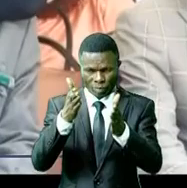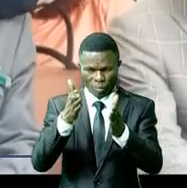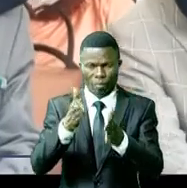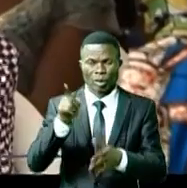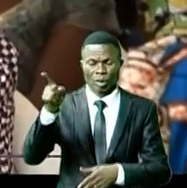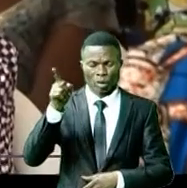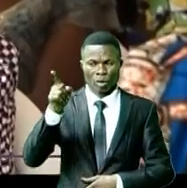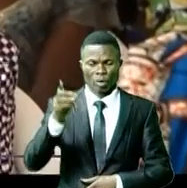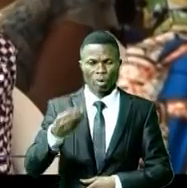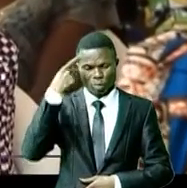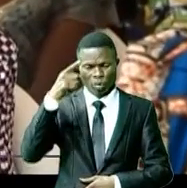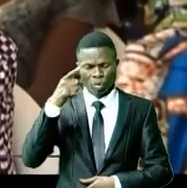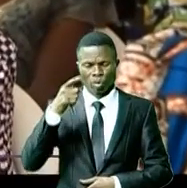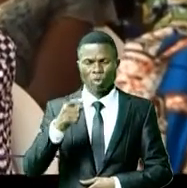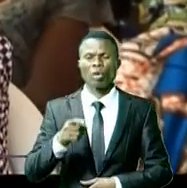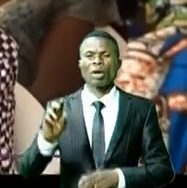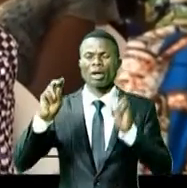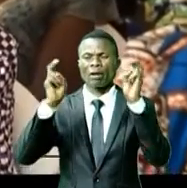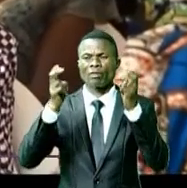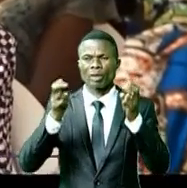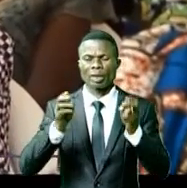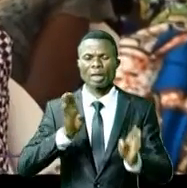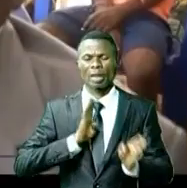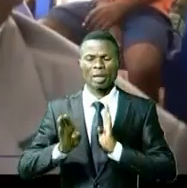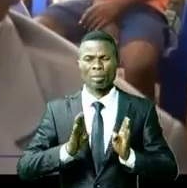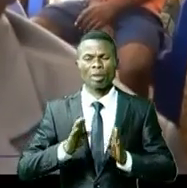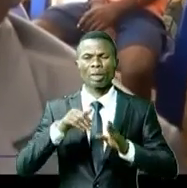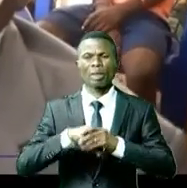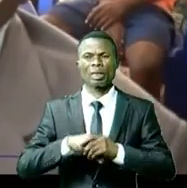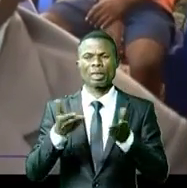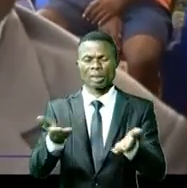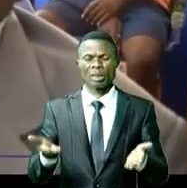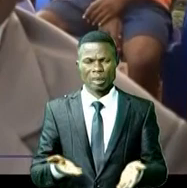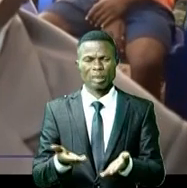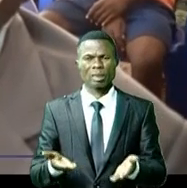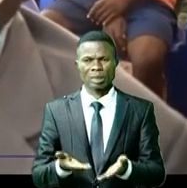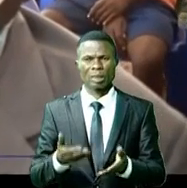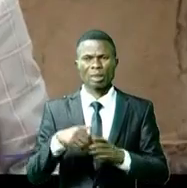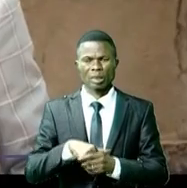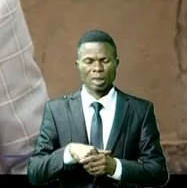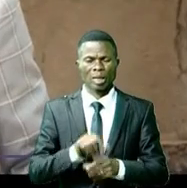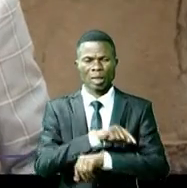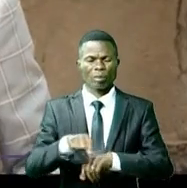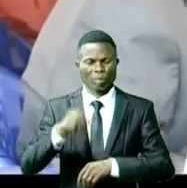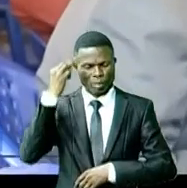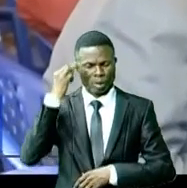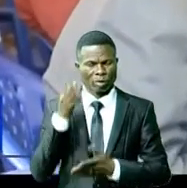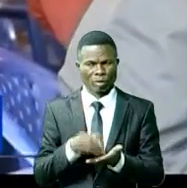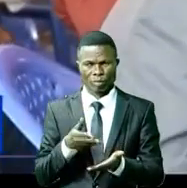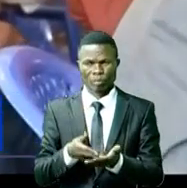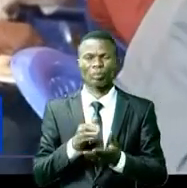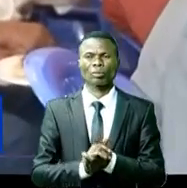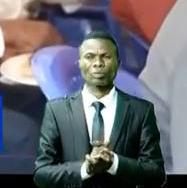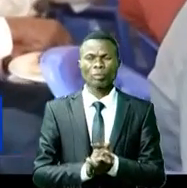celui-ci accorde au régime général de la sécurité sociale à travers notre ministère de tutelle. Signalons